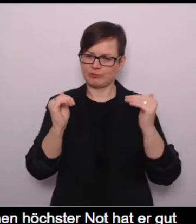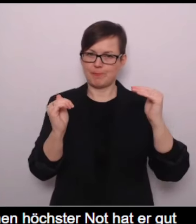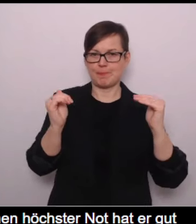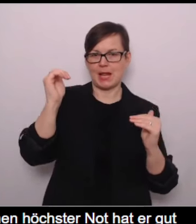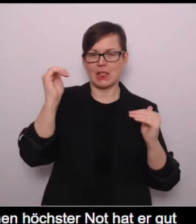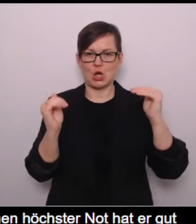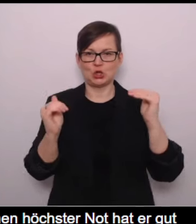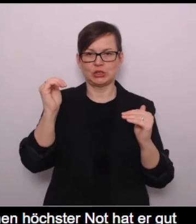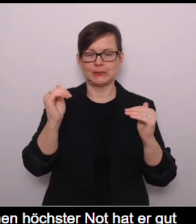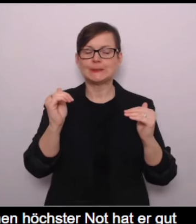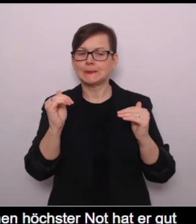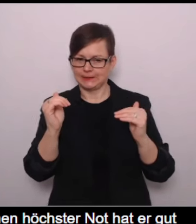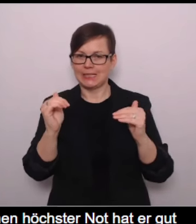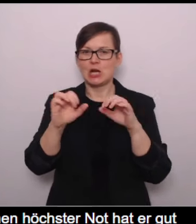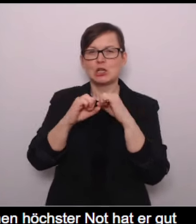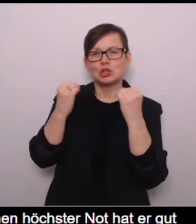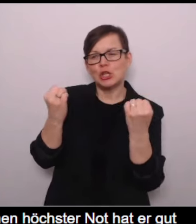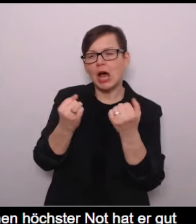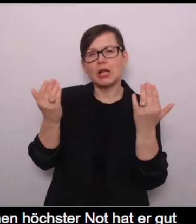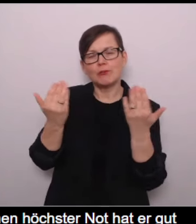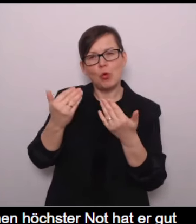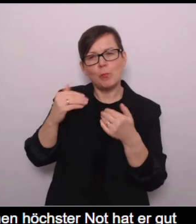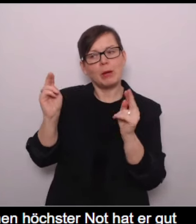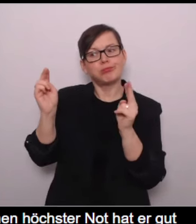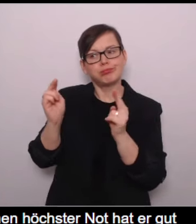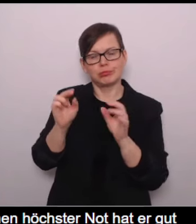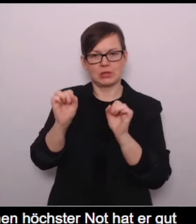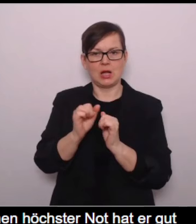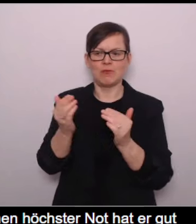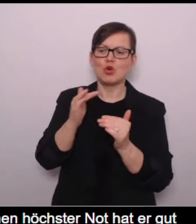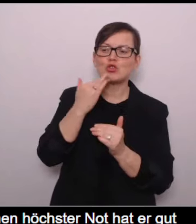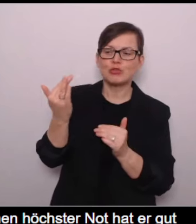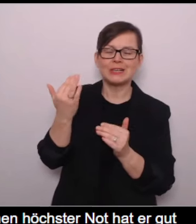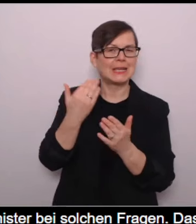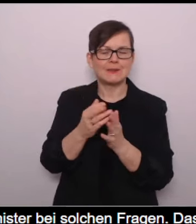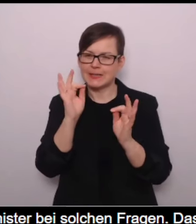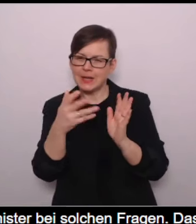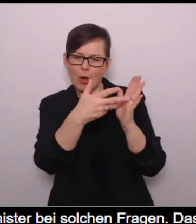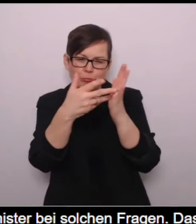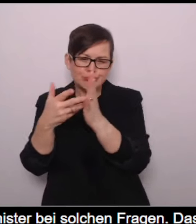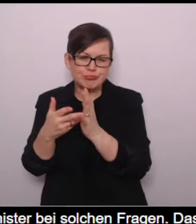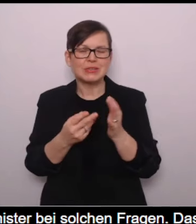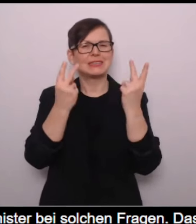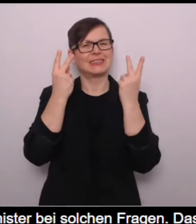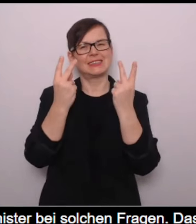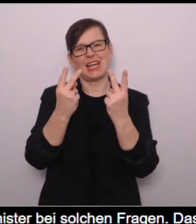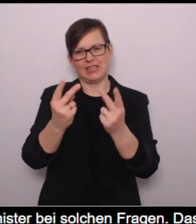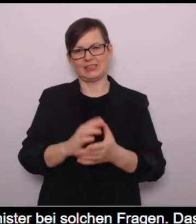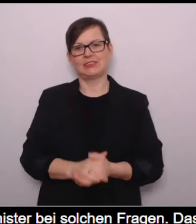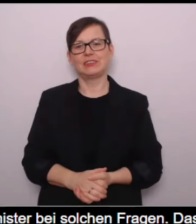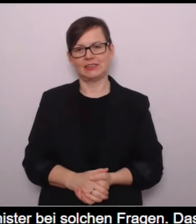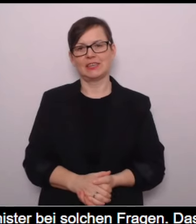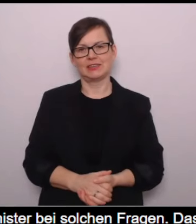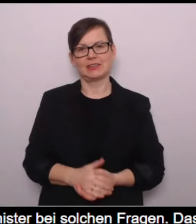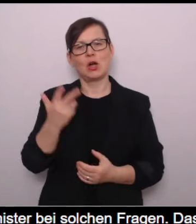so. Also das ist der eine Teil. Gleichzeitig guckt man dann natürlich, um das Ganze in der Balance zu halten, wo können wir den Staat auch weiter in einer schlanken Form